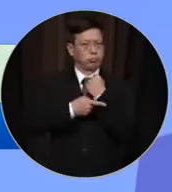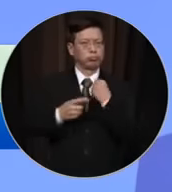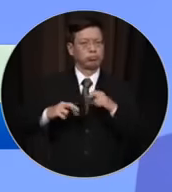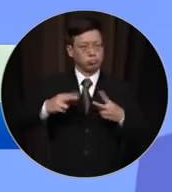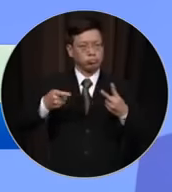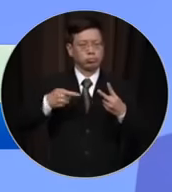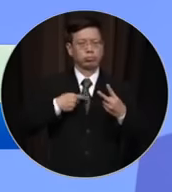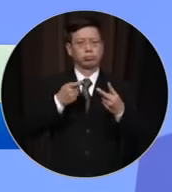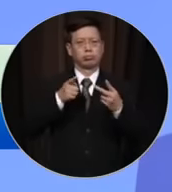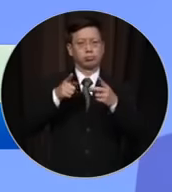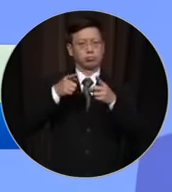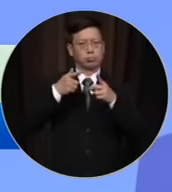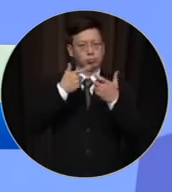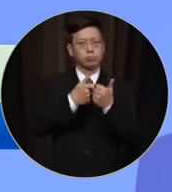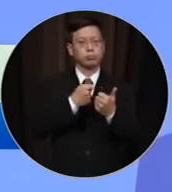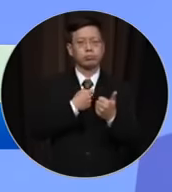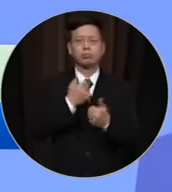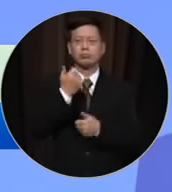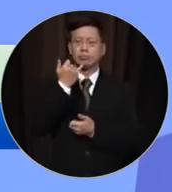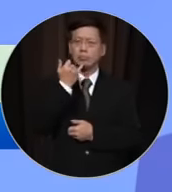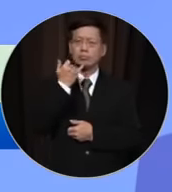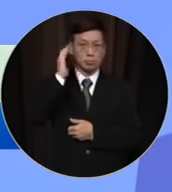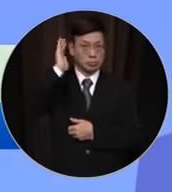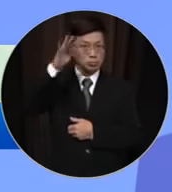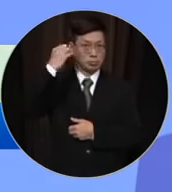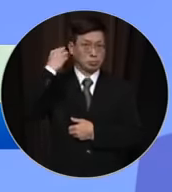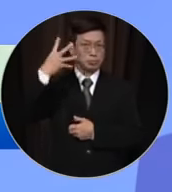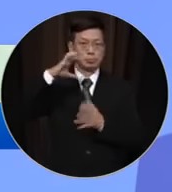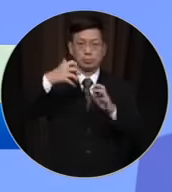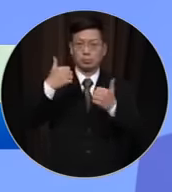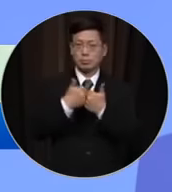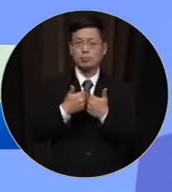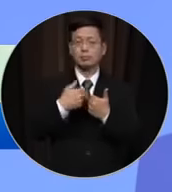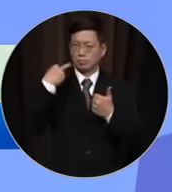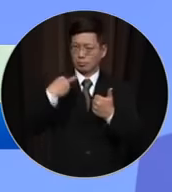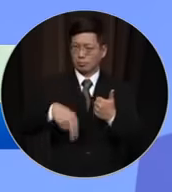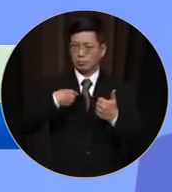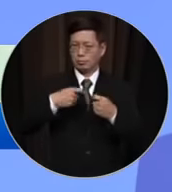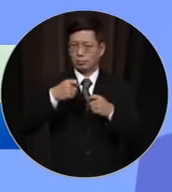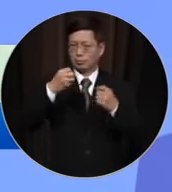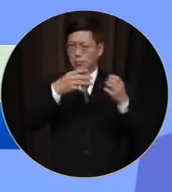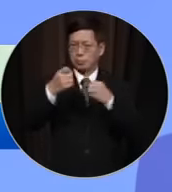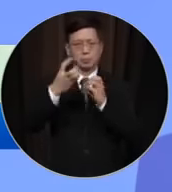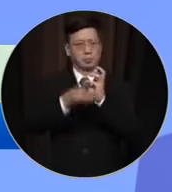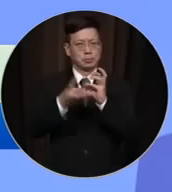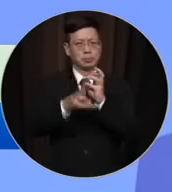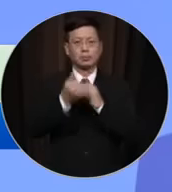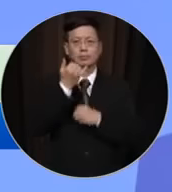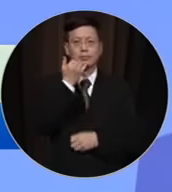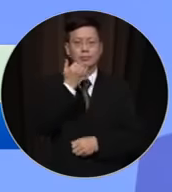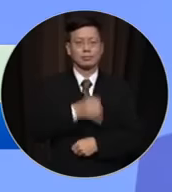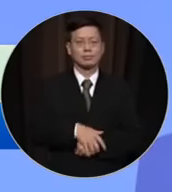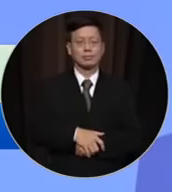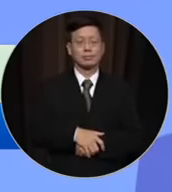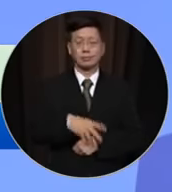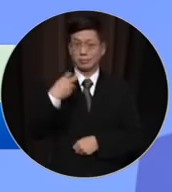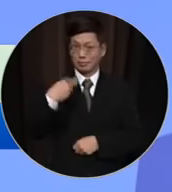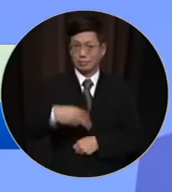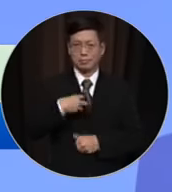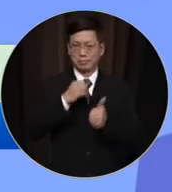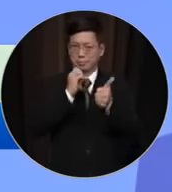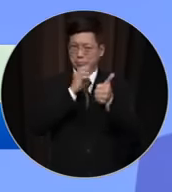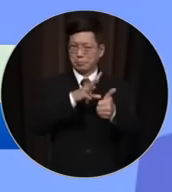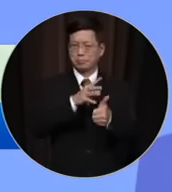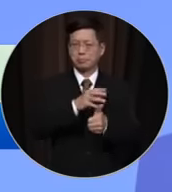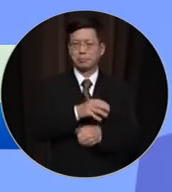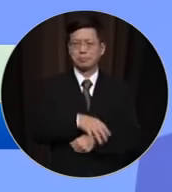我想我们可以在未来新的国会这个来做详细的讨论。那我也蛮建议的就